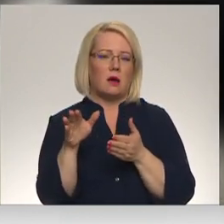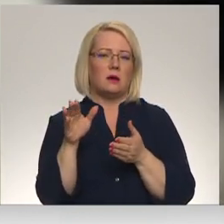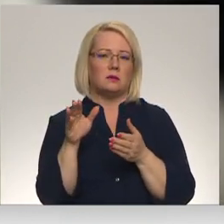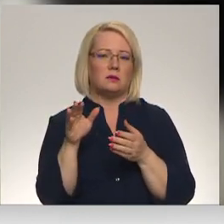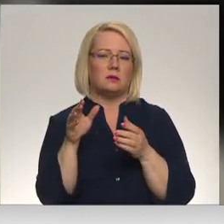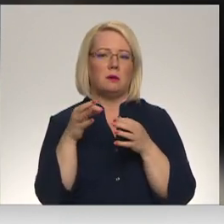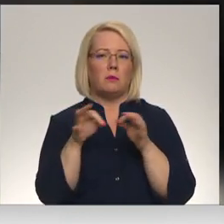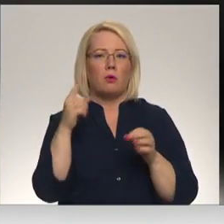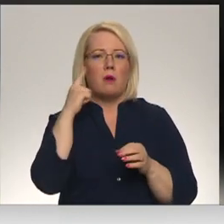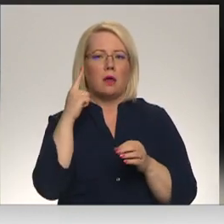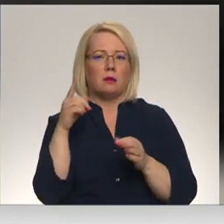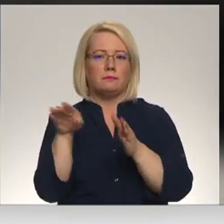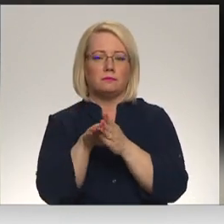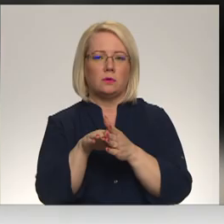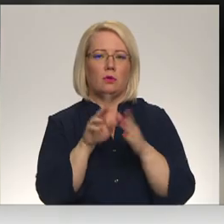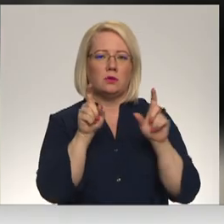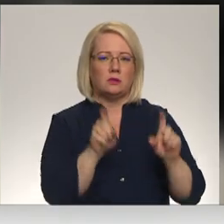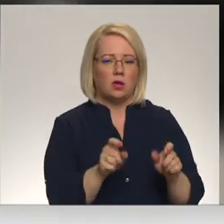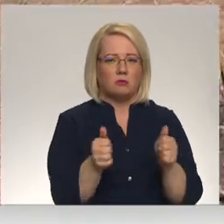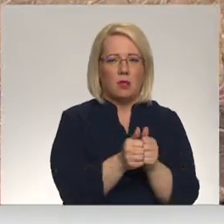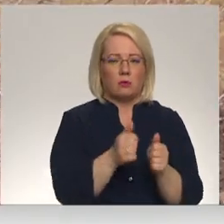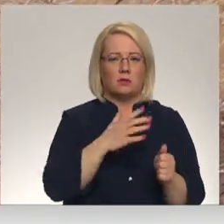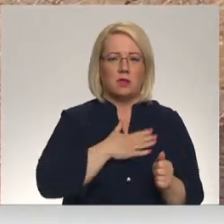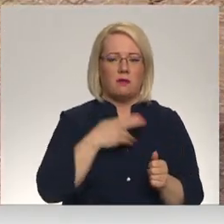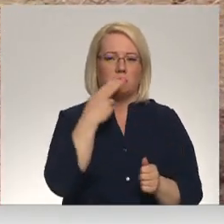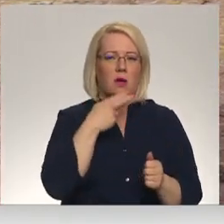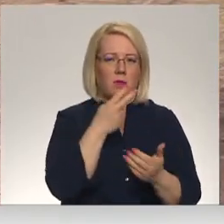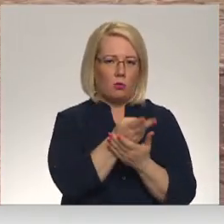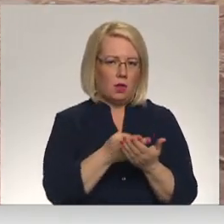brīvprātīgajiem, jo sēro pie savu saimnieku līkiem. Dace Siliņa, Artis Supe, Vidzemes televīzija.